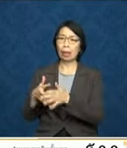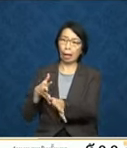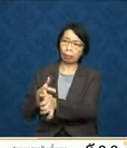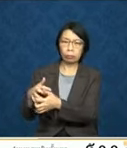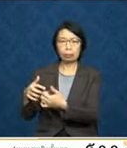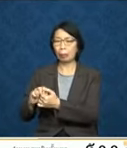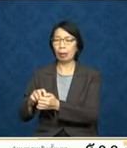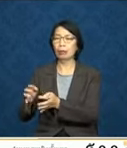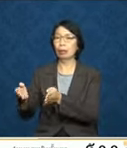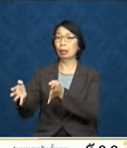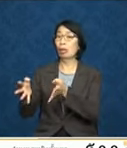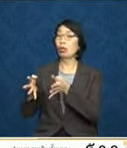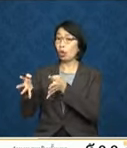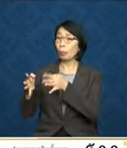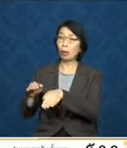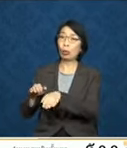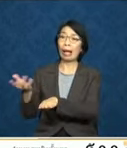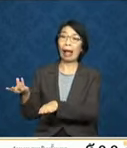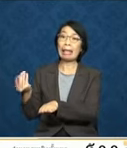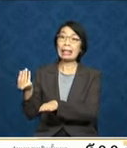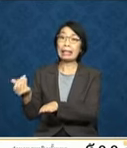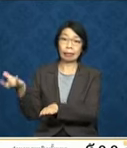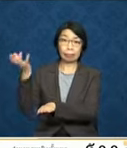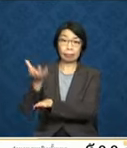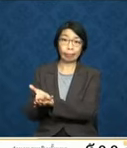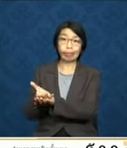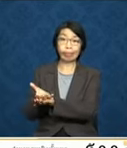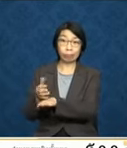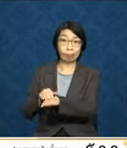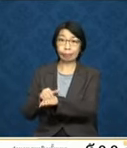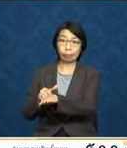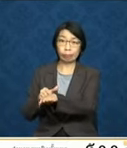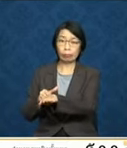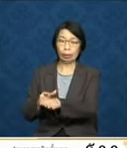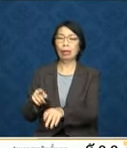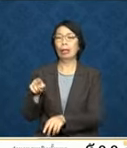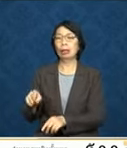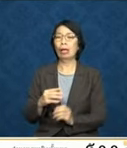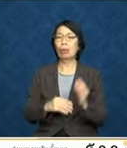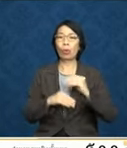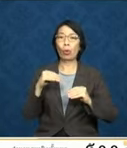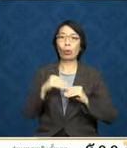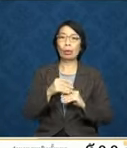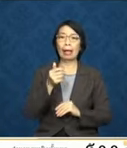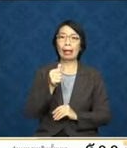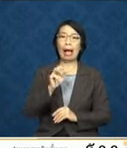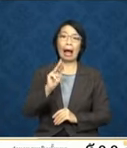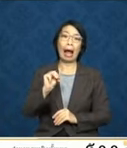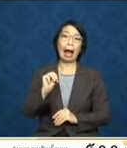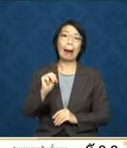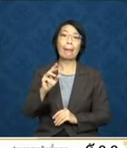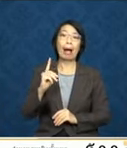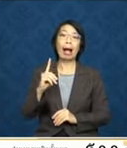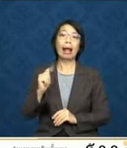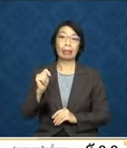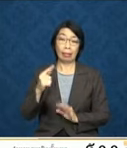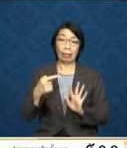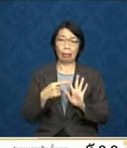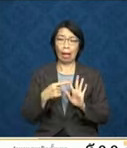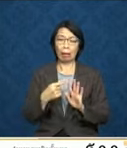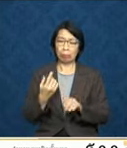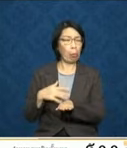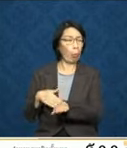บรรทุกดินของโครงการนิคมอุตสาหกรรมอมตะซิตี้ชลบุรีโครงการที่2ทำดินร่วงหล่นบนถนนที่ประชาชนใช้สัญจร